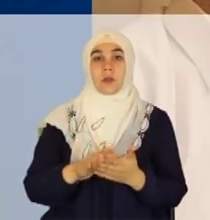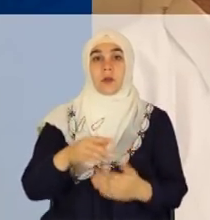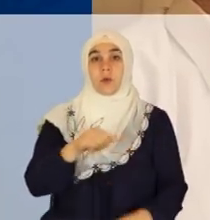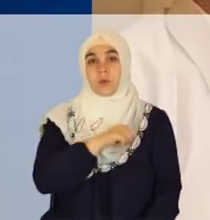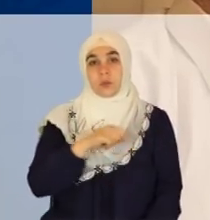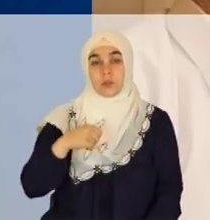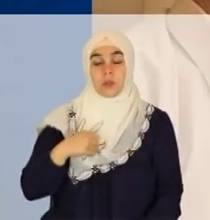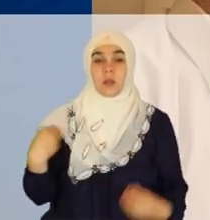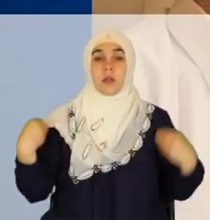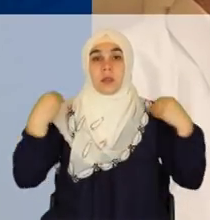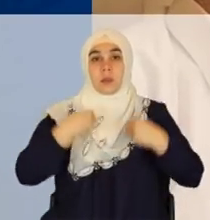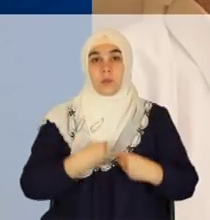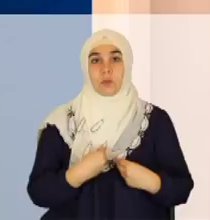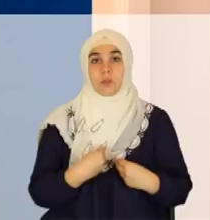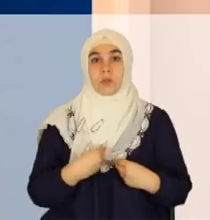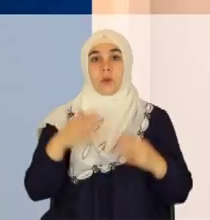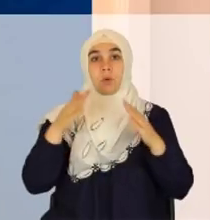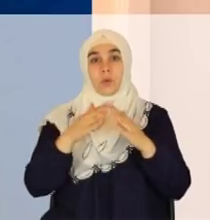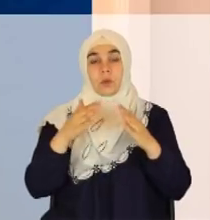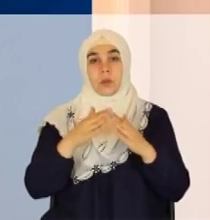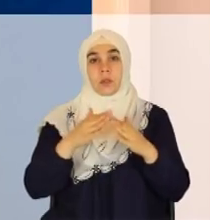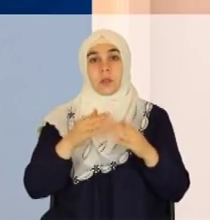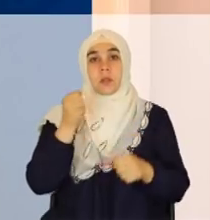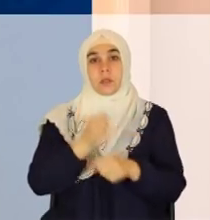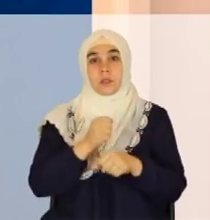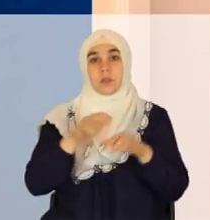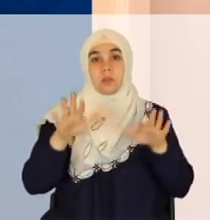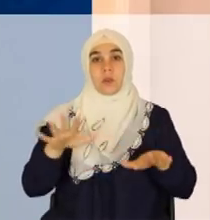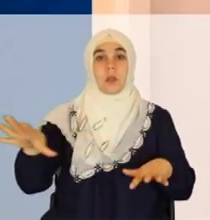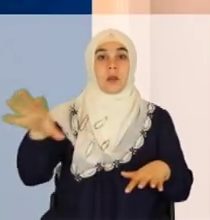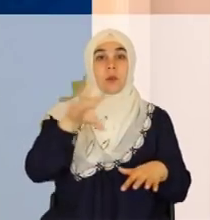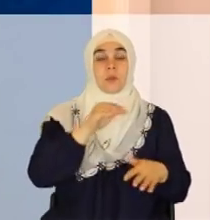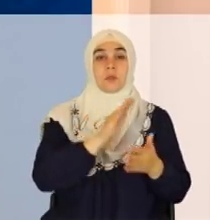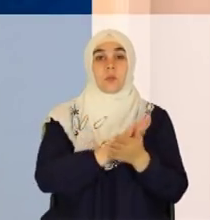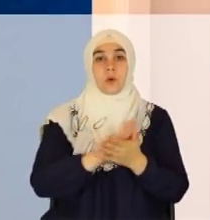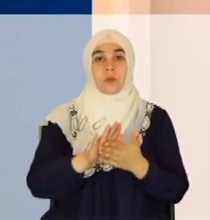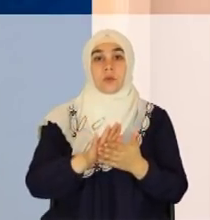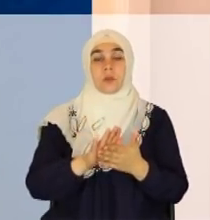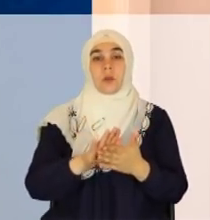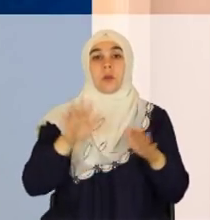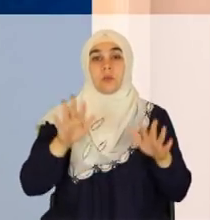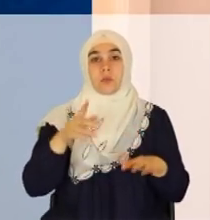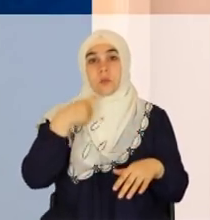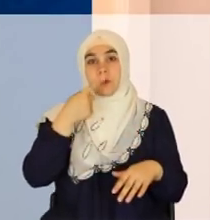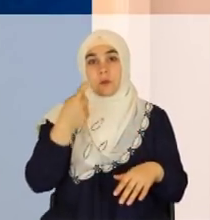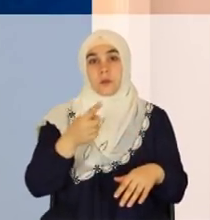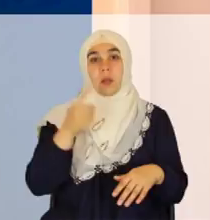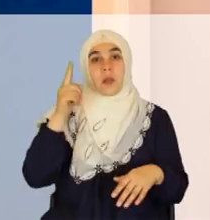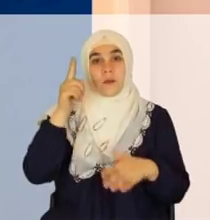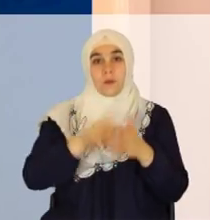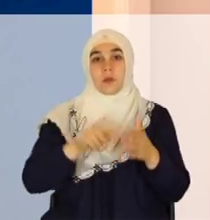Özünü, kim başını, turar cayını, iş cayını, başka taraflarını pakizal tutmuş imandan dönüyor.